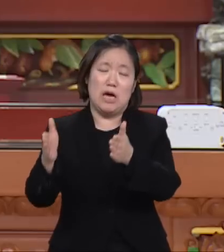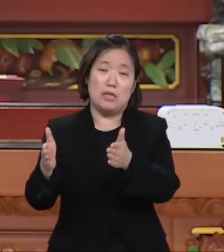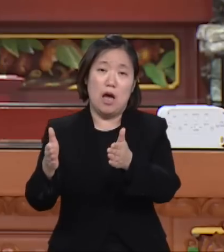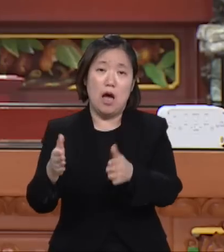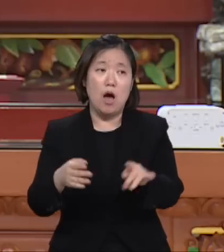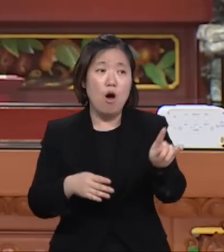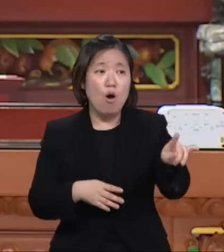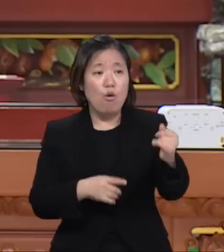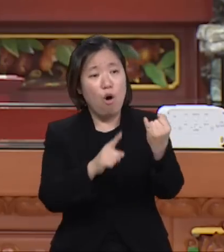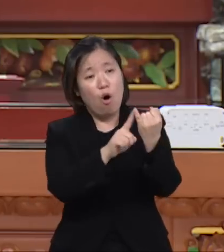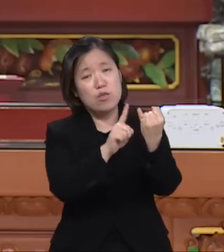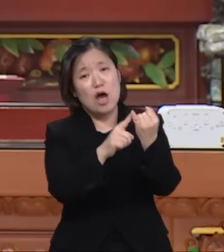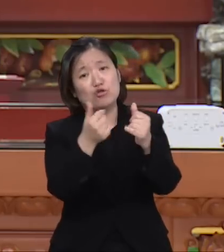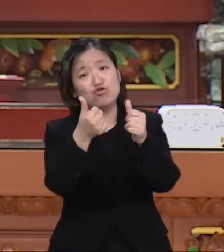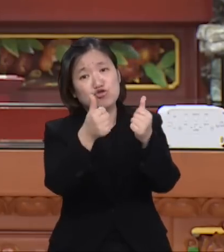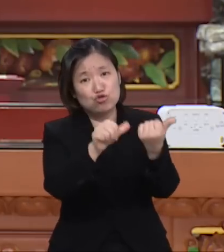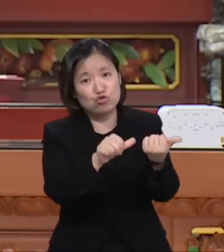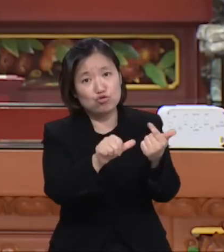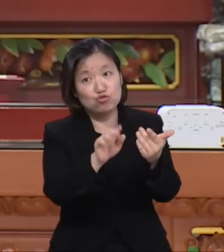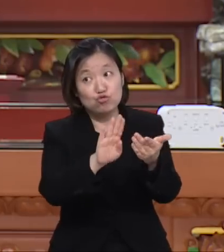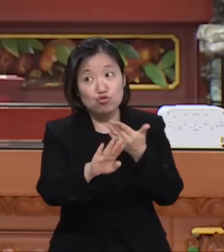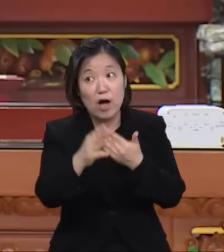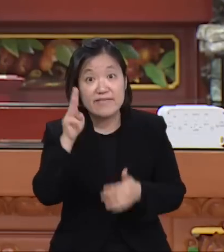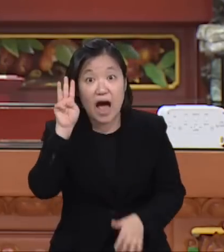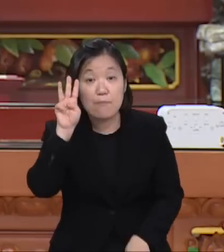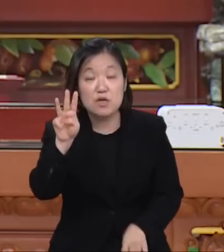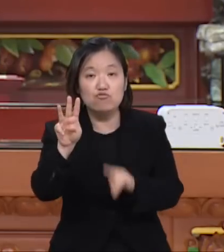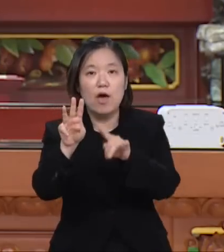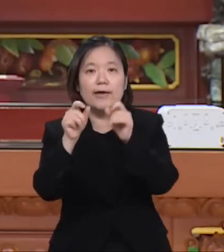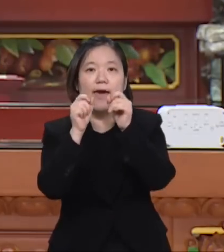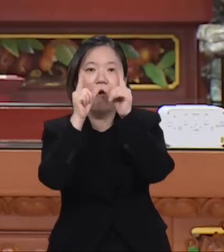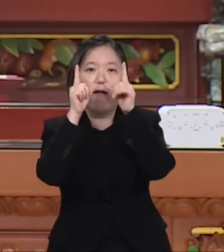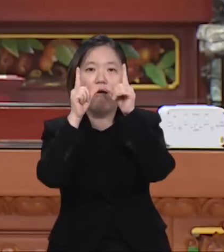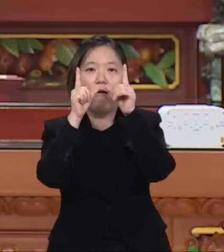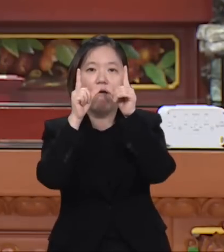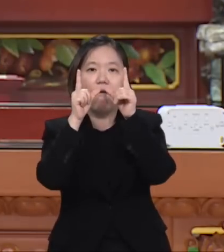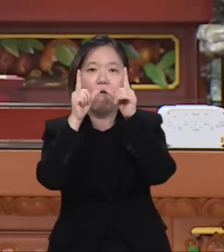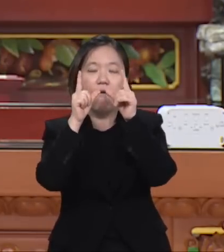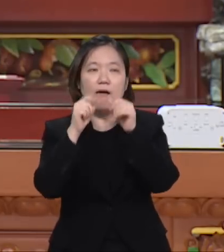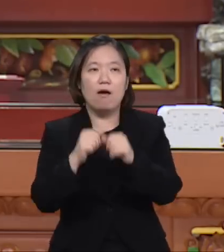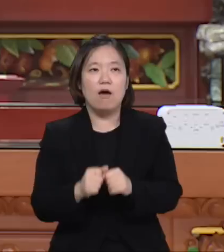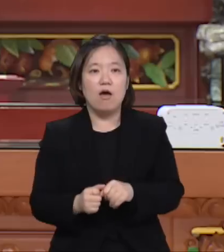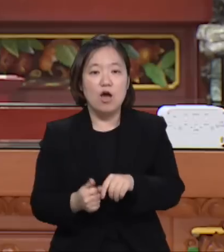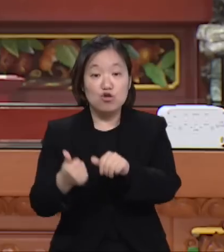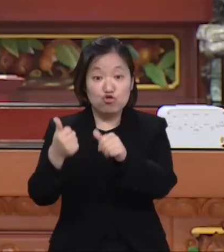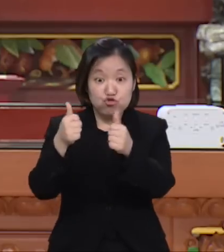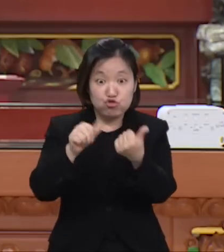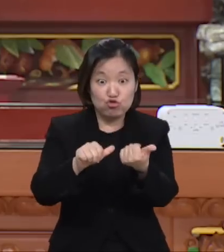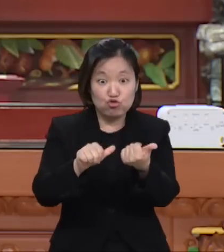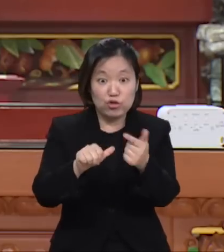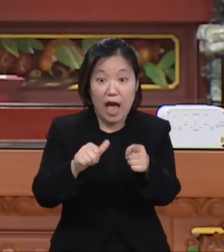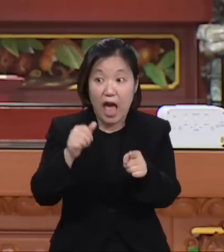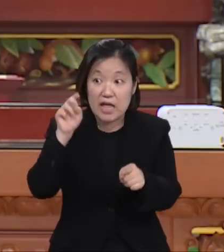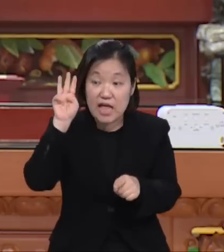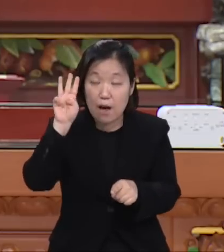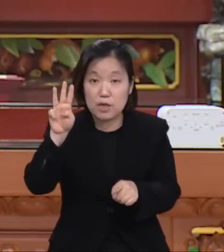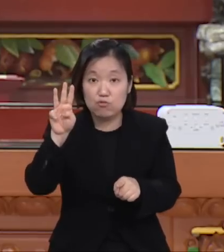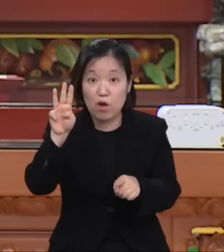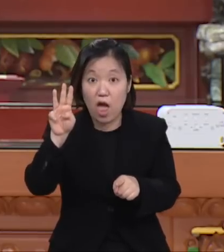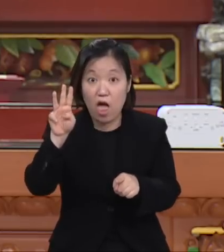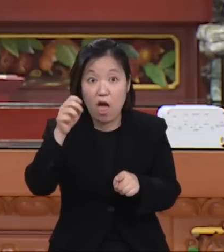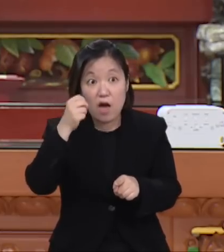숨이 끊겼는데 3일만에 깨어난 거예요 며칠 만에 숨이 끊기고 장례